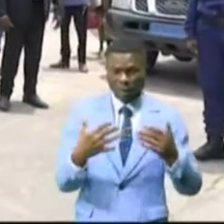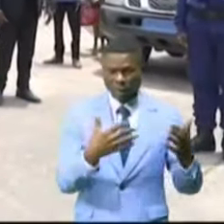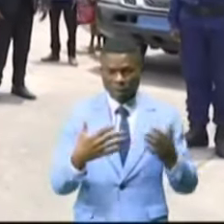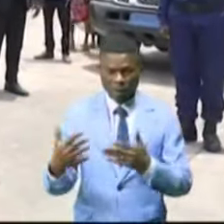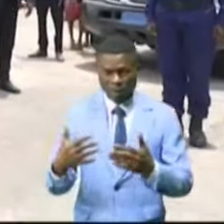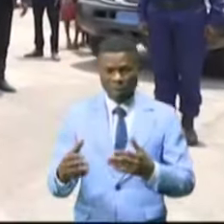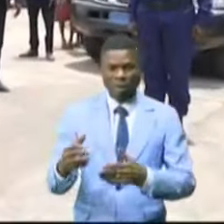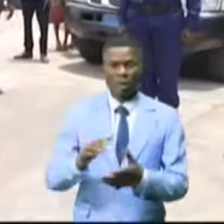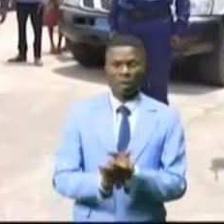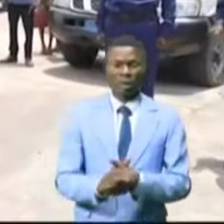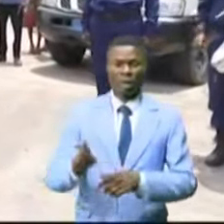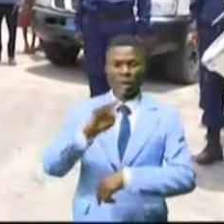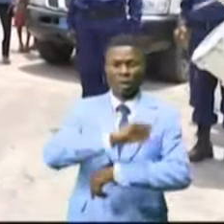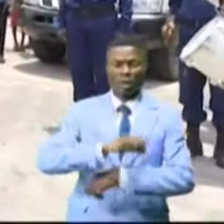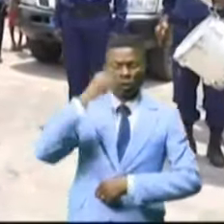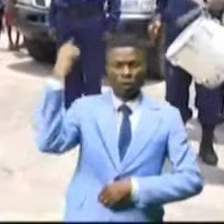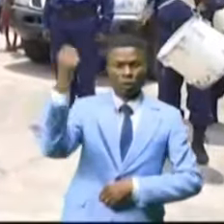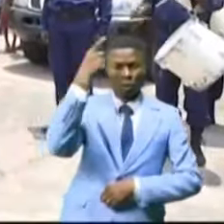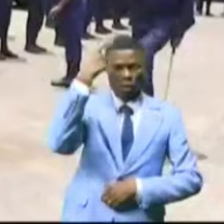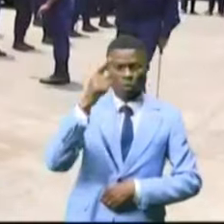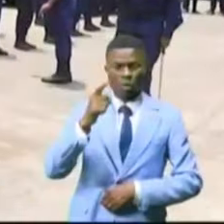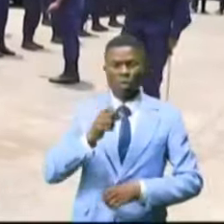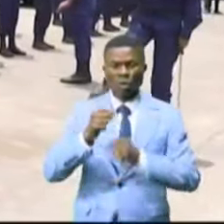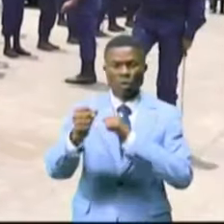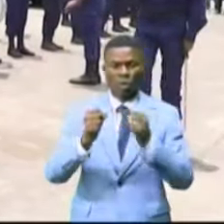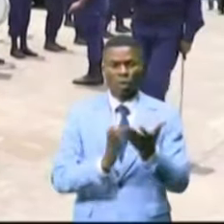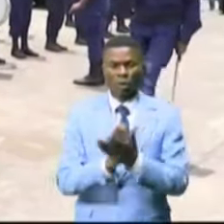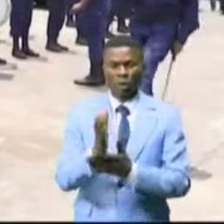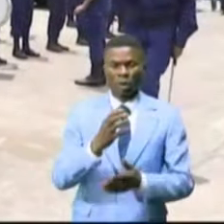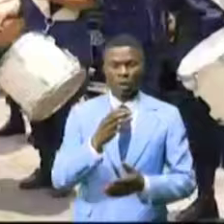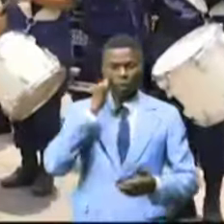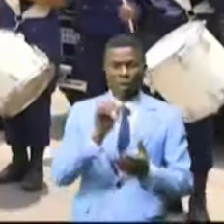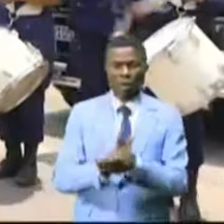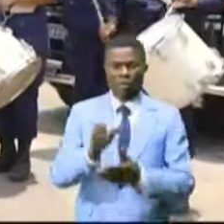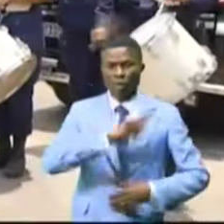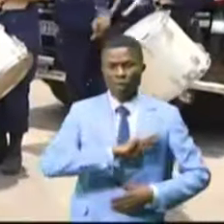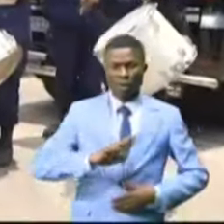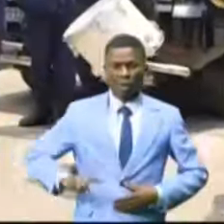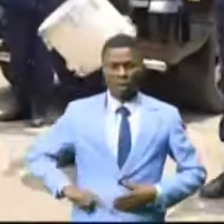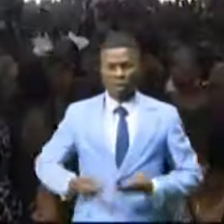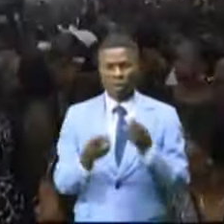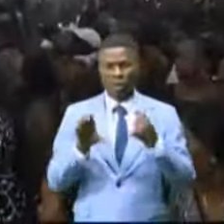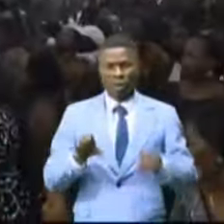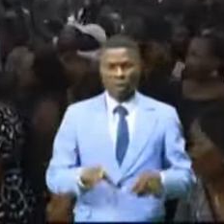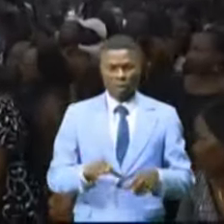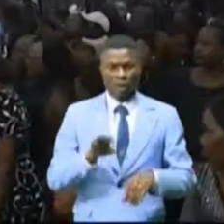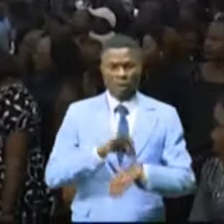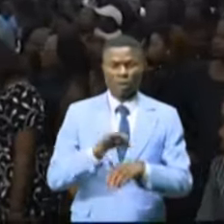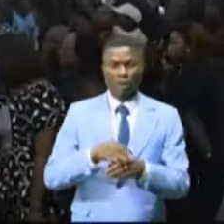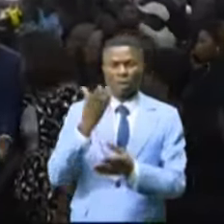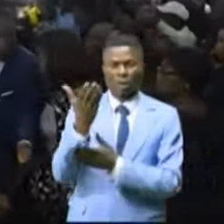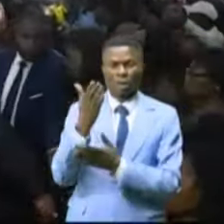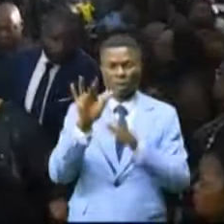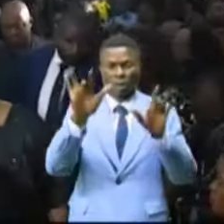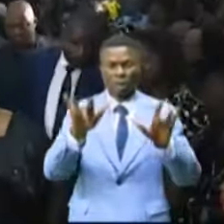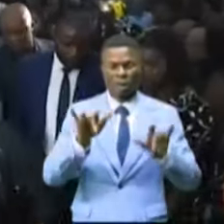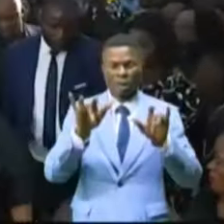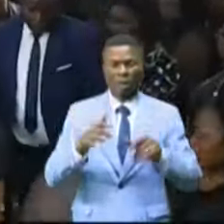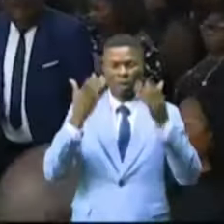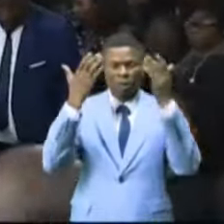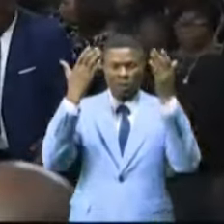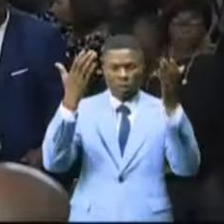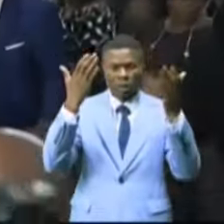la journée mondiale des luttes pour le droit des femmes en République démocratique du Congo a été une occasion d'implorer la miséricorde des